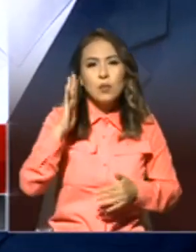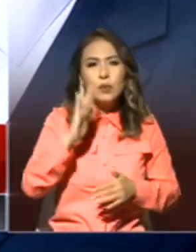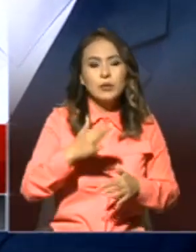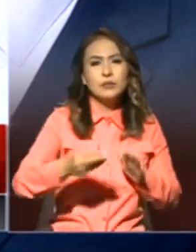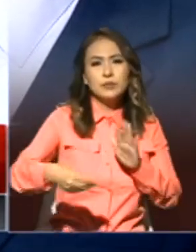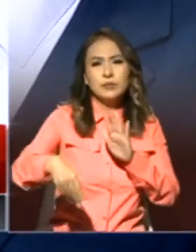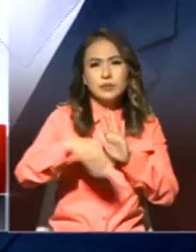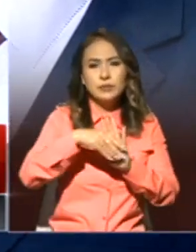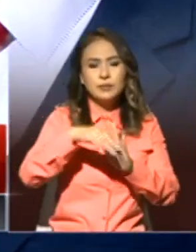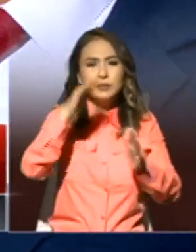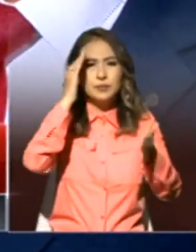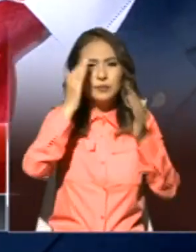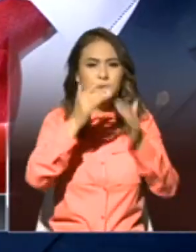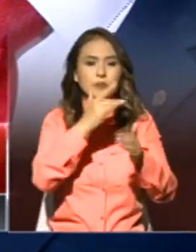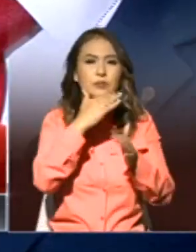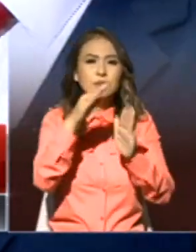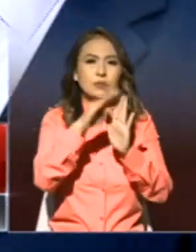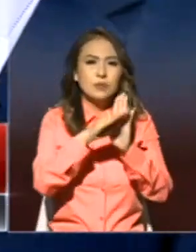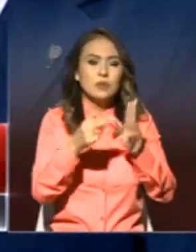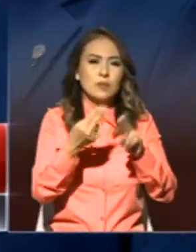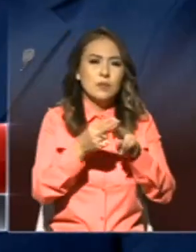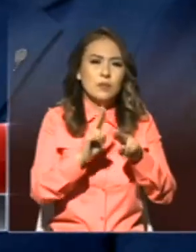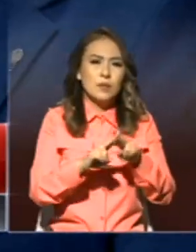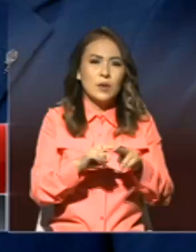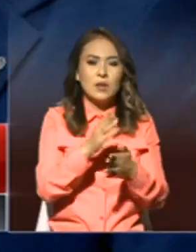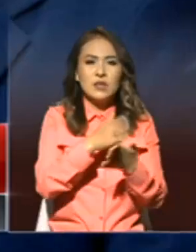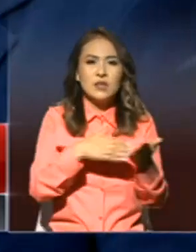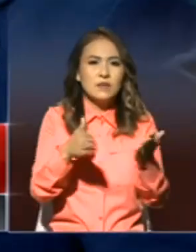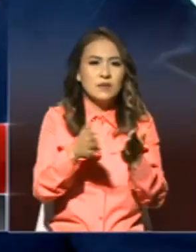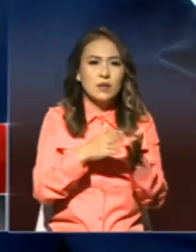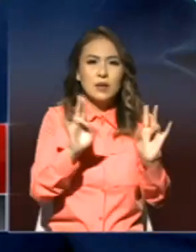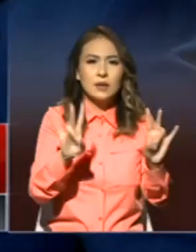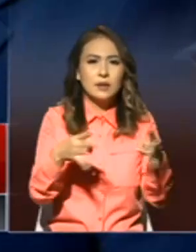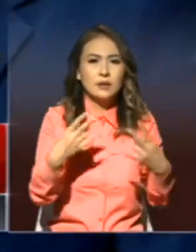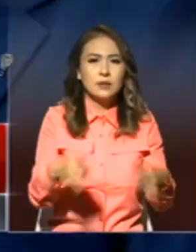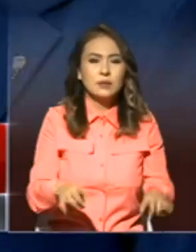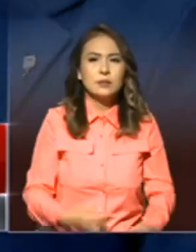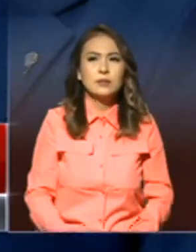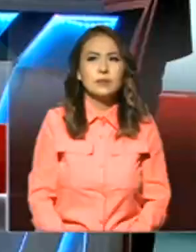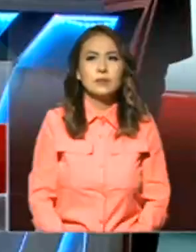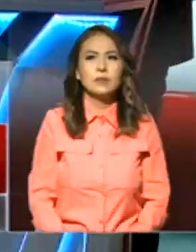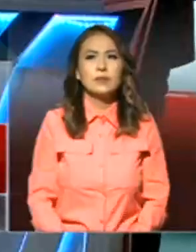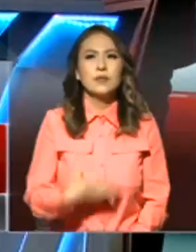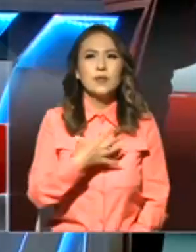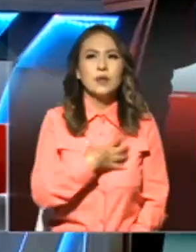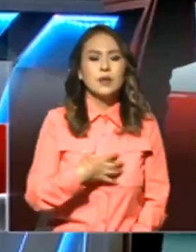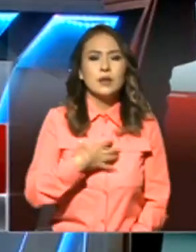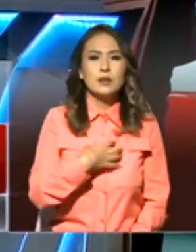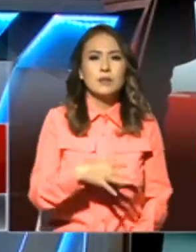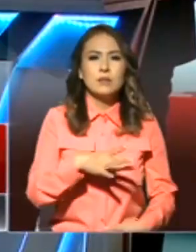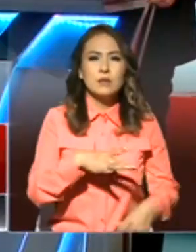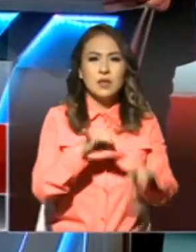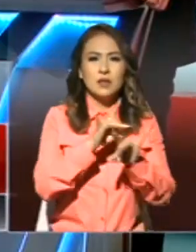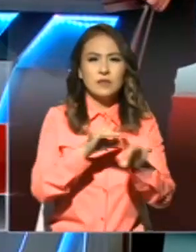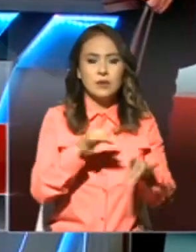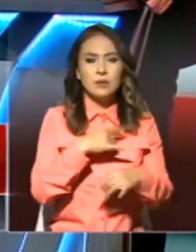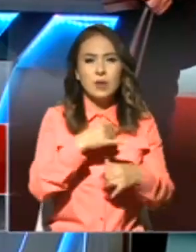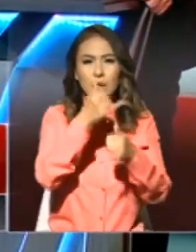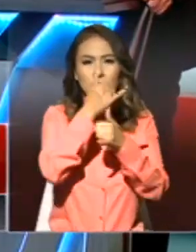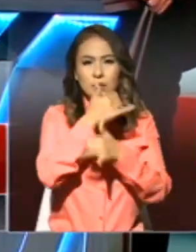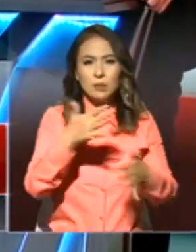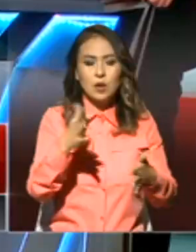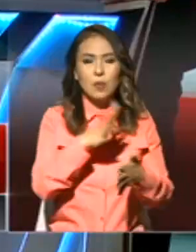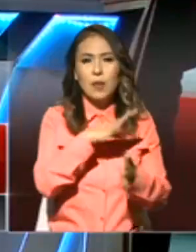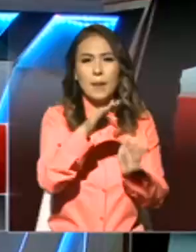жемқорлықты арттырып жатқан бағдарлама. Сондықтан бұндай бағдарлама мүлдем керек емес. Керек емес. Негізінде бағанағы мен айтып отырғаным болады деп мен айта алмаймын, себебі